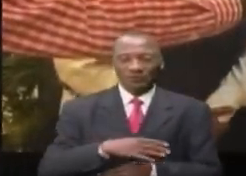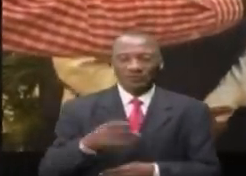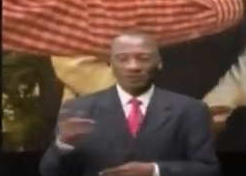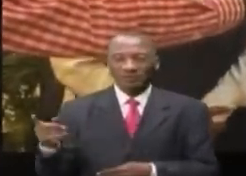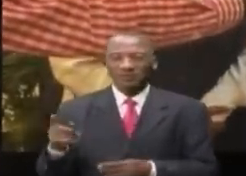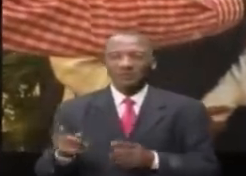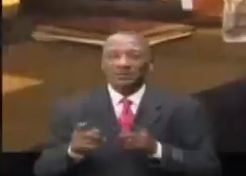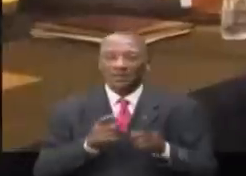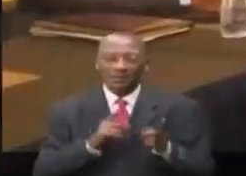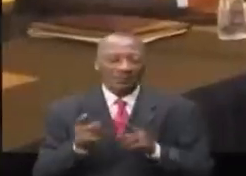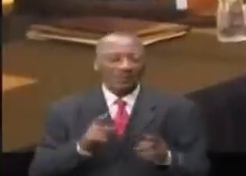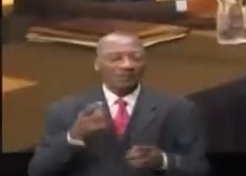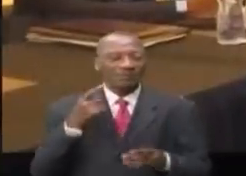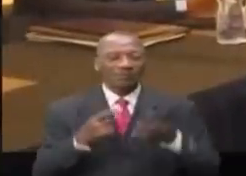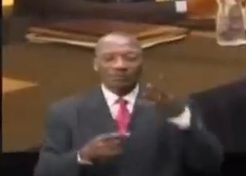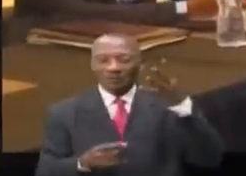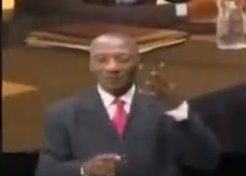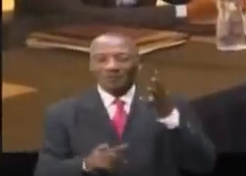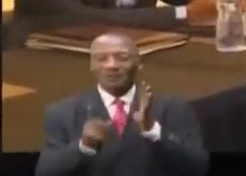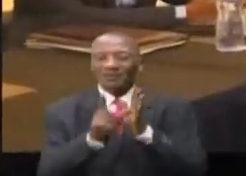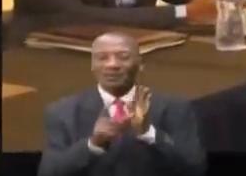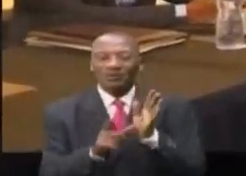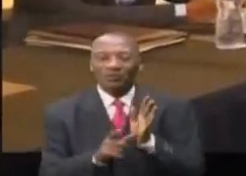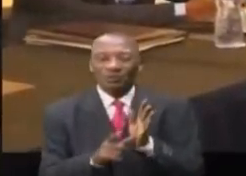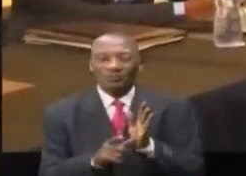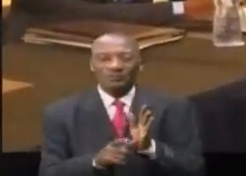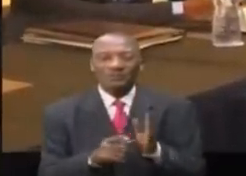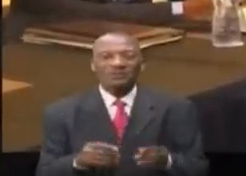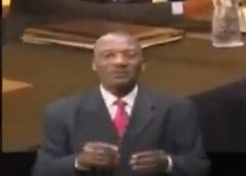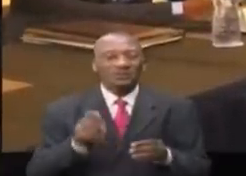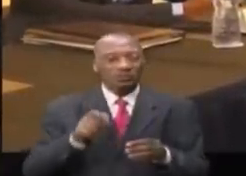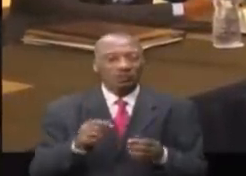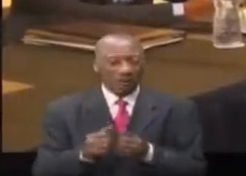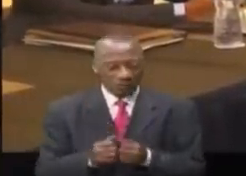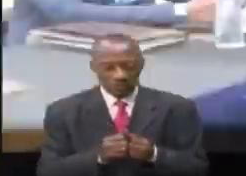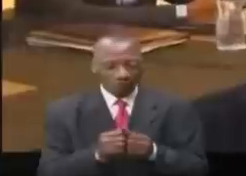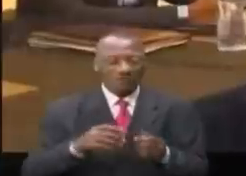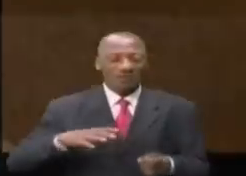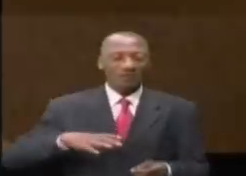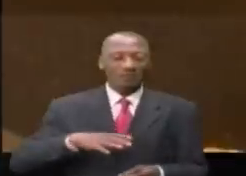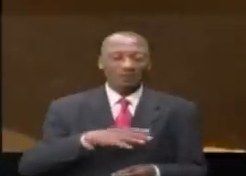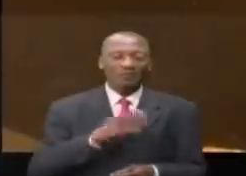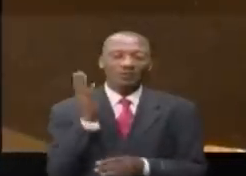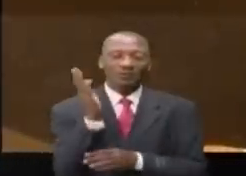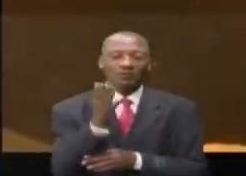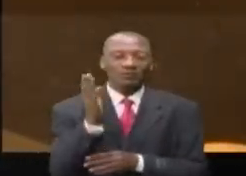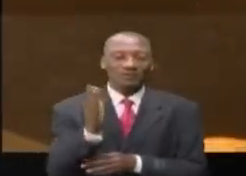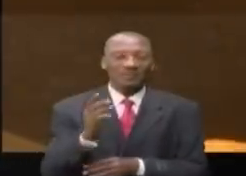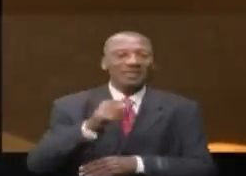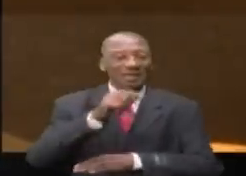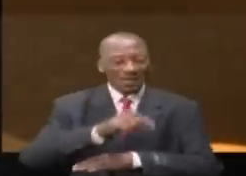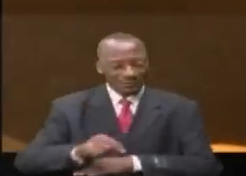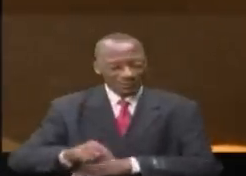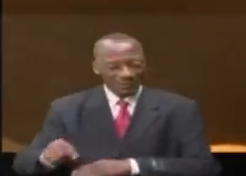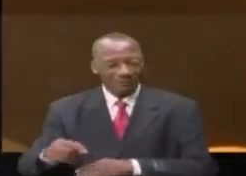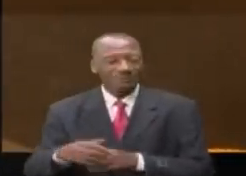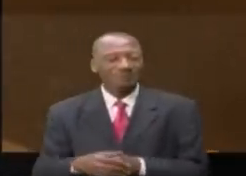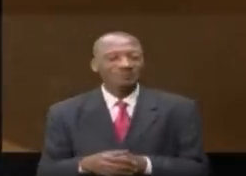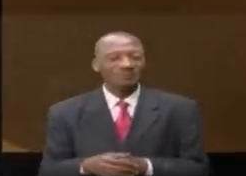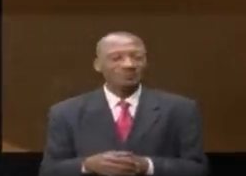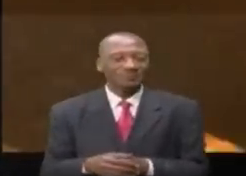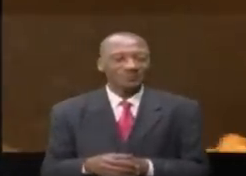4 principes substantiels qui doivent accompagner le membre du conseil d'administration. Il s'agit notamment de